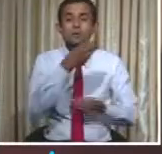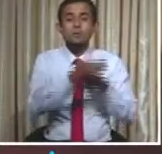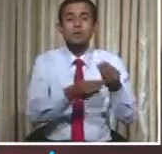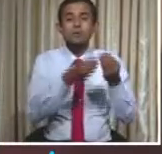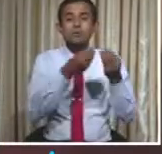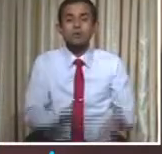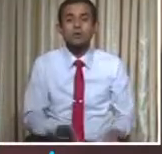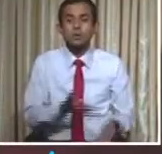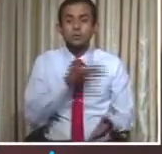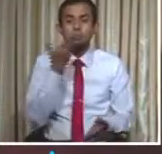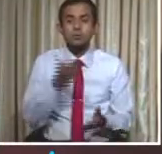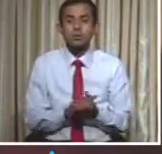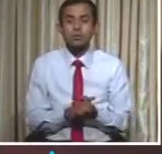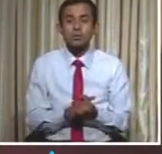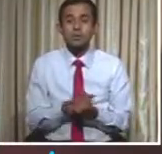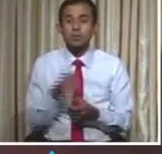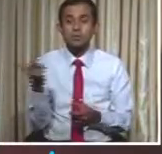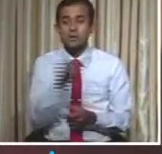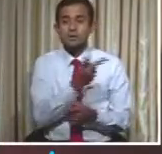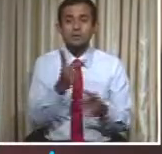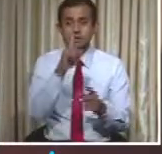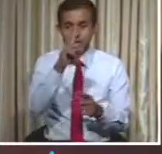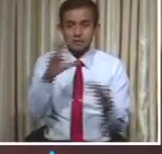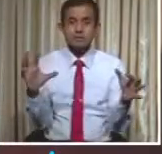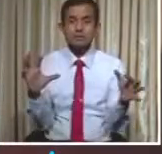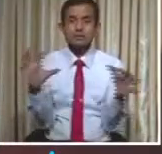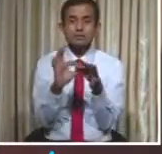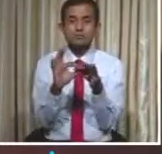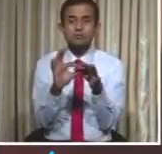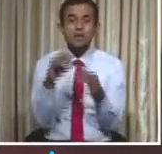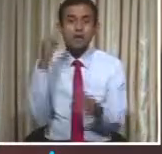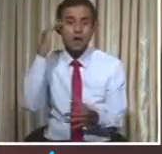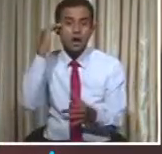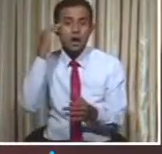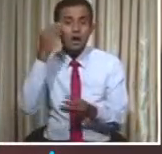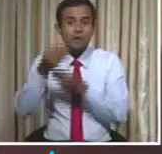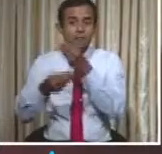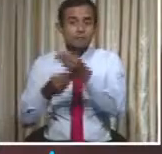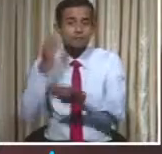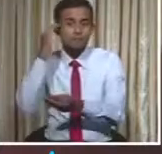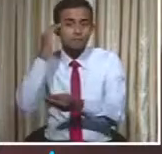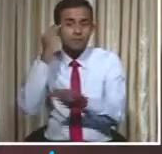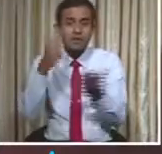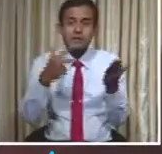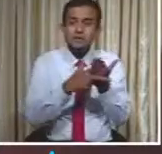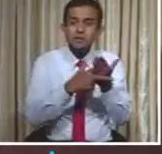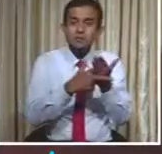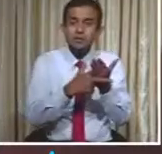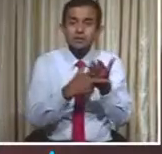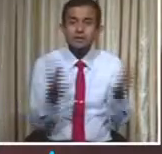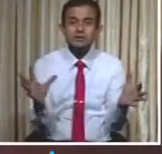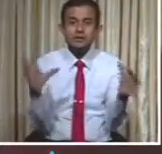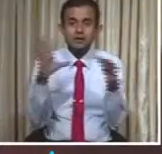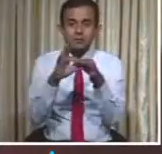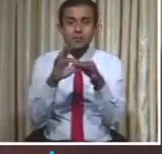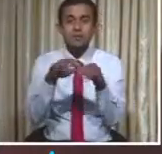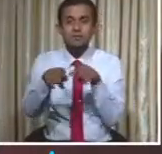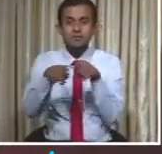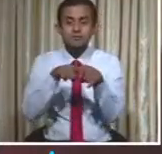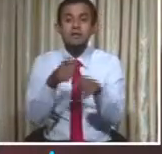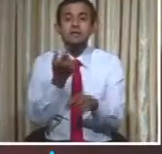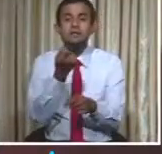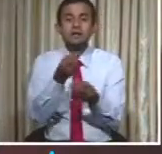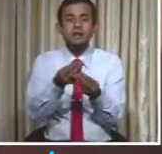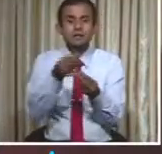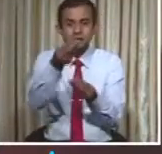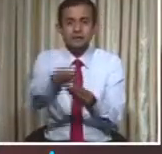වැළලෙන්න පුළුවන්. ඒ නිසා කරුණාකරලා මේ දෙක එකක් කරන්න. එකක් කළා කාන්තා ව්‍යවසායිකාවන් සම්පකාරයත් එක්ක බද්ධ වෙන විදිහට මේ මුදල වෙන්